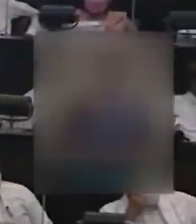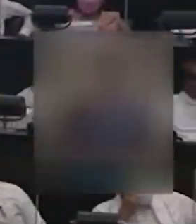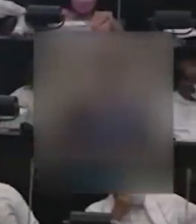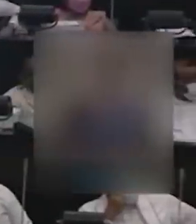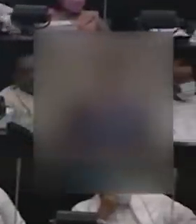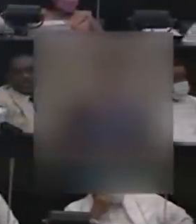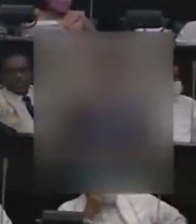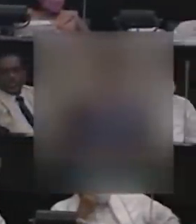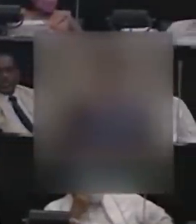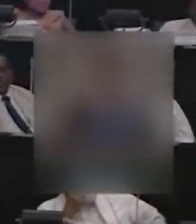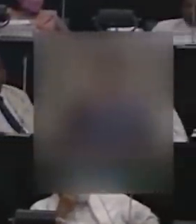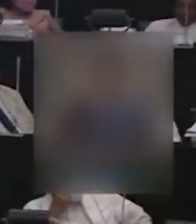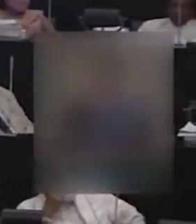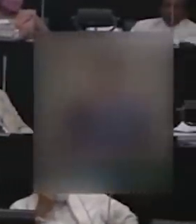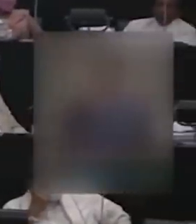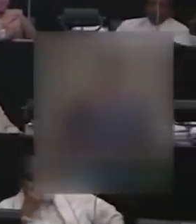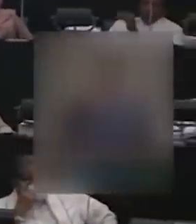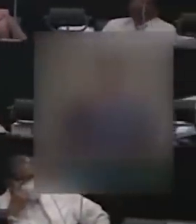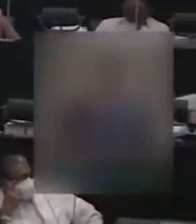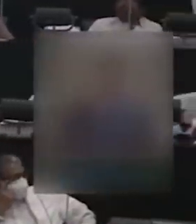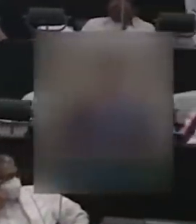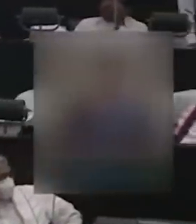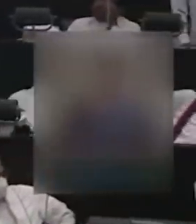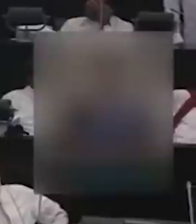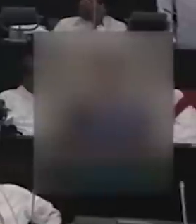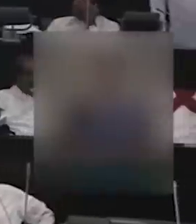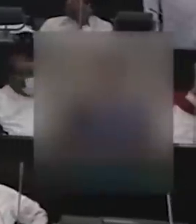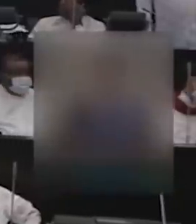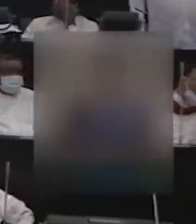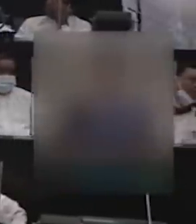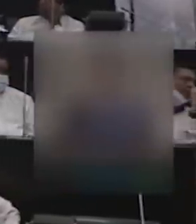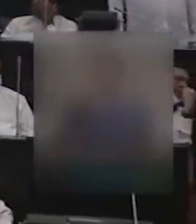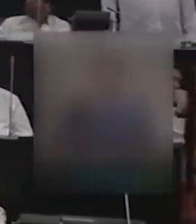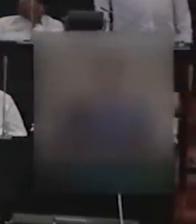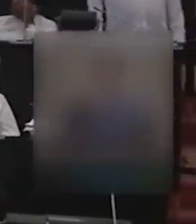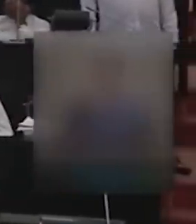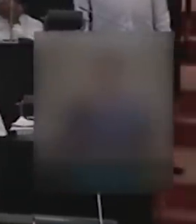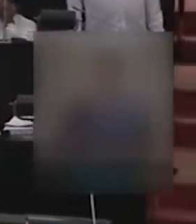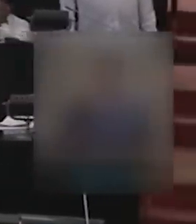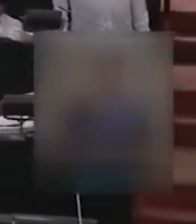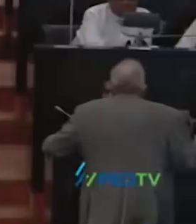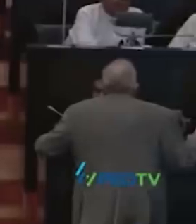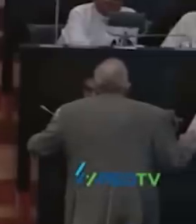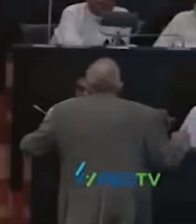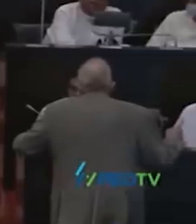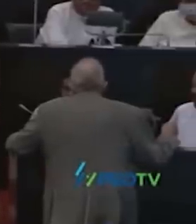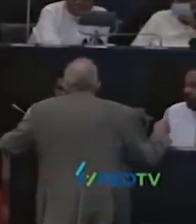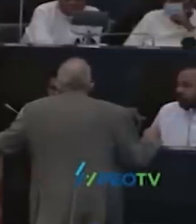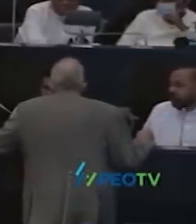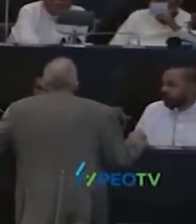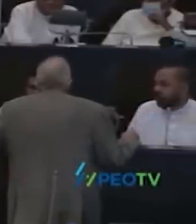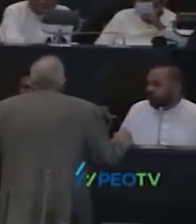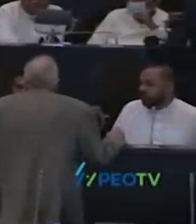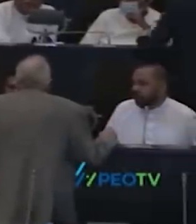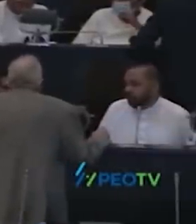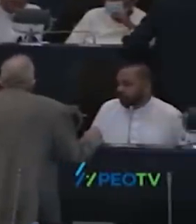මෛත්‍රීලා දයාසිරිලා ඔය ඔක්කොම විපක්ෂේ හිටියට විපක්ෂේ නෙවෙයි කියලා තේරුම් ගන්න තරම්වත් ඊයේ ඡන්ද